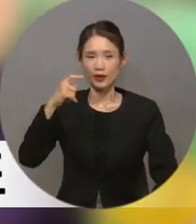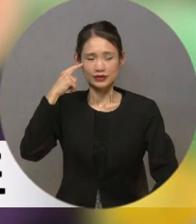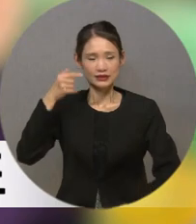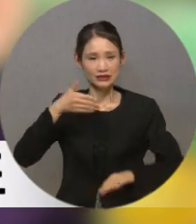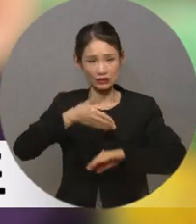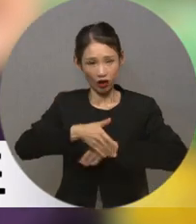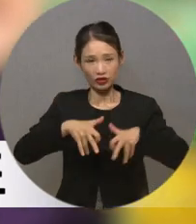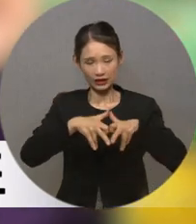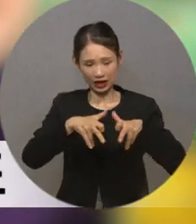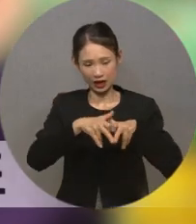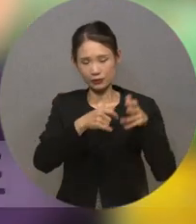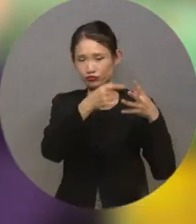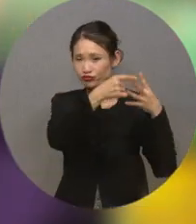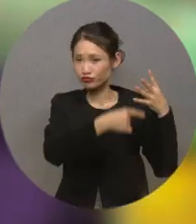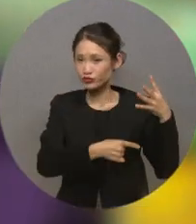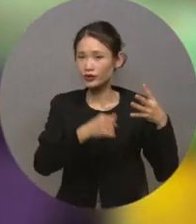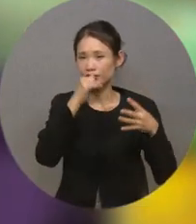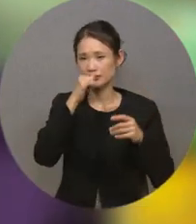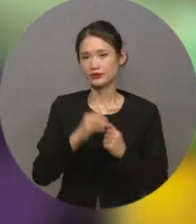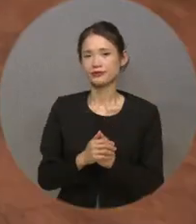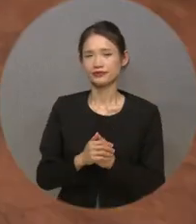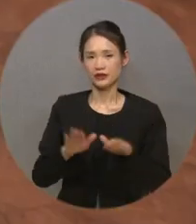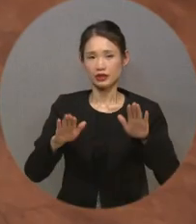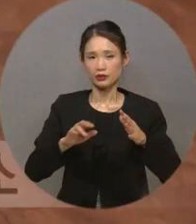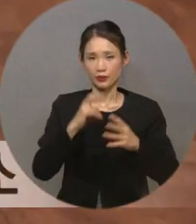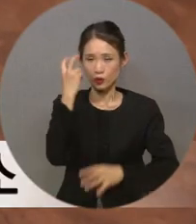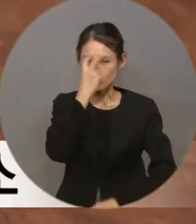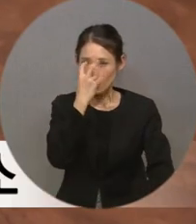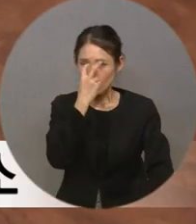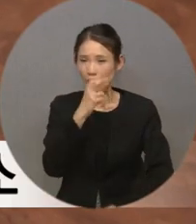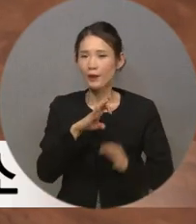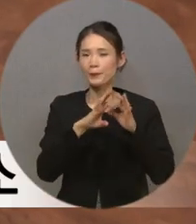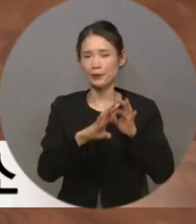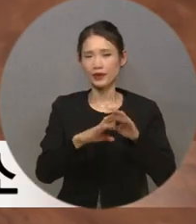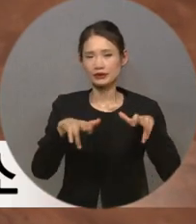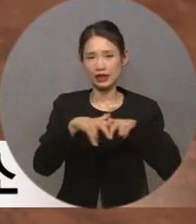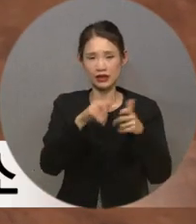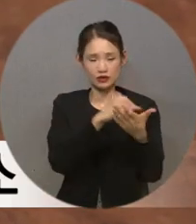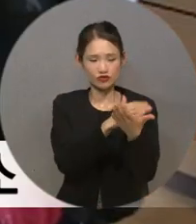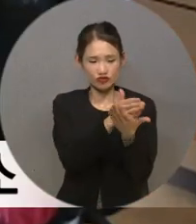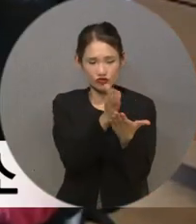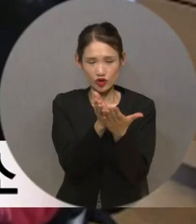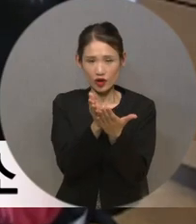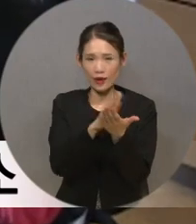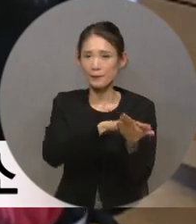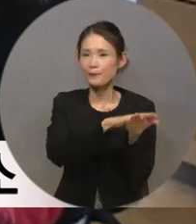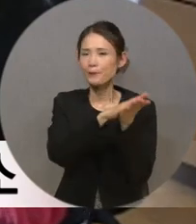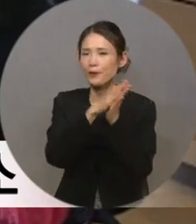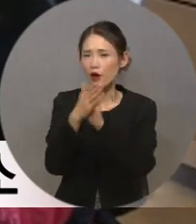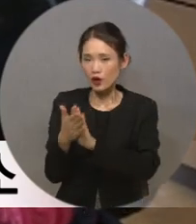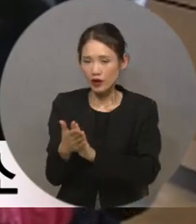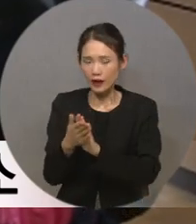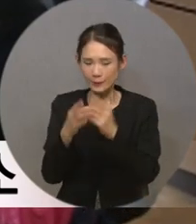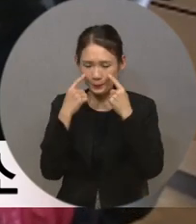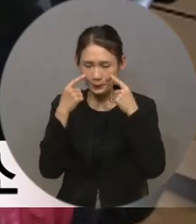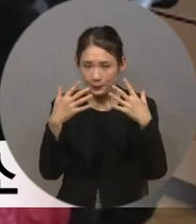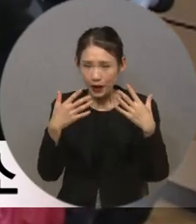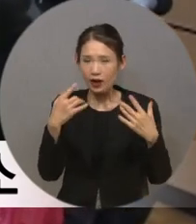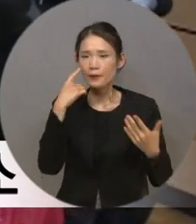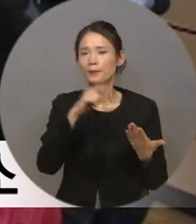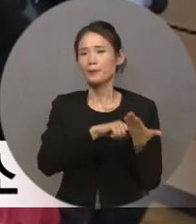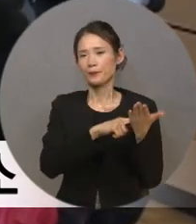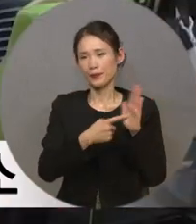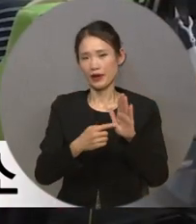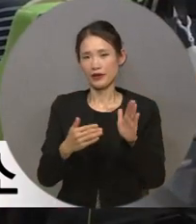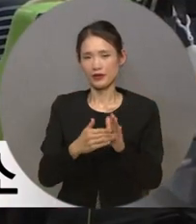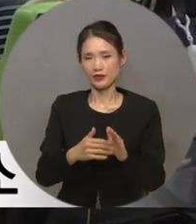지적 장애가 뒤를이었습니다 이번 조사에서는 장애 유형별 비율 변화가 함께 확인됐습니다 장애